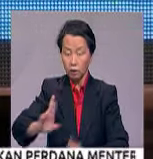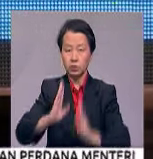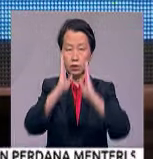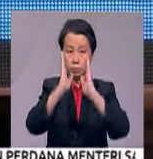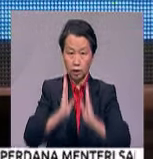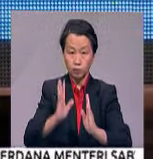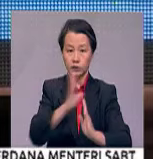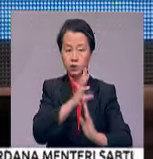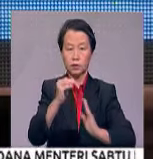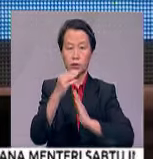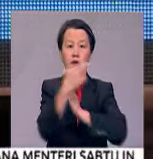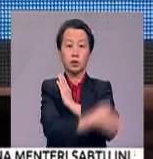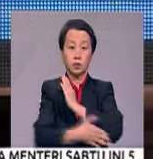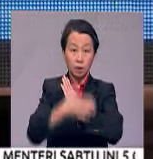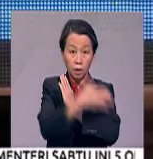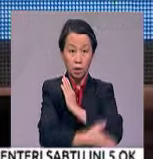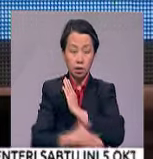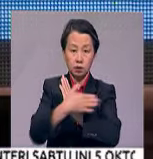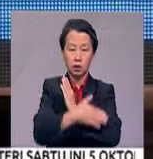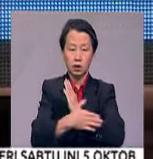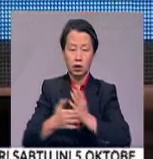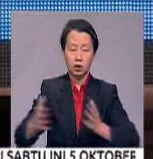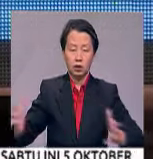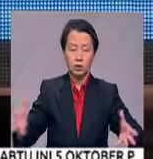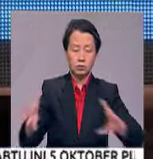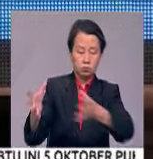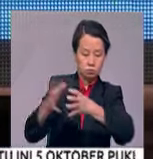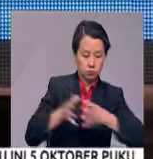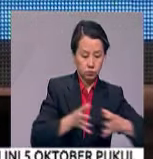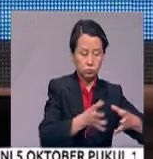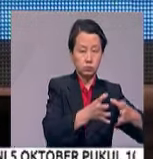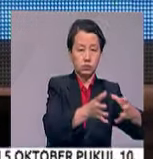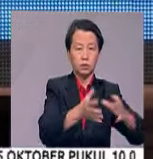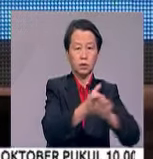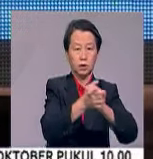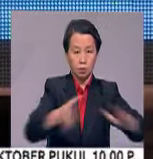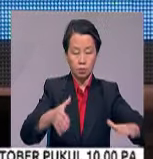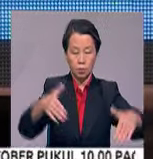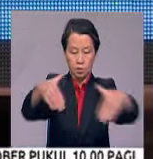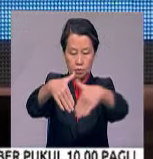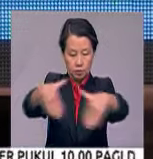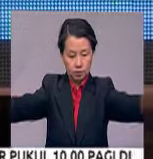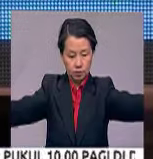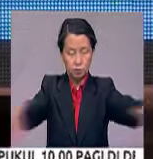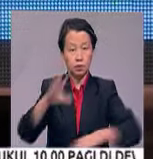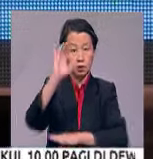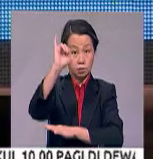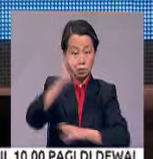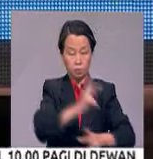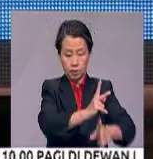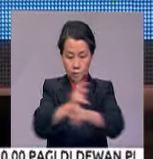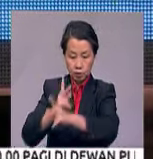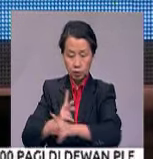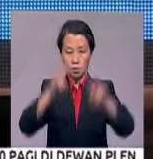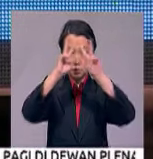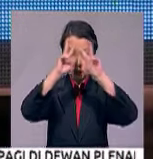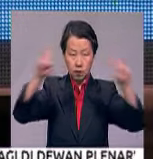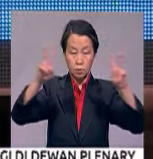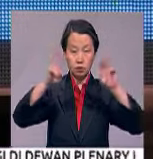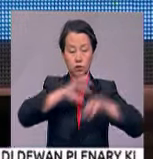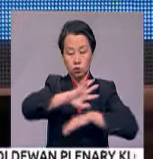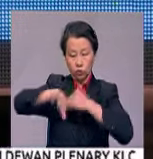air. Pengukuhan keselamatan sempadan menjamin keselamatan dan ketenteraman